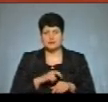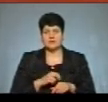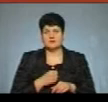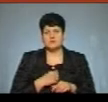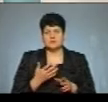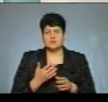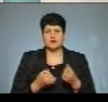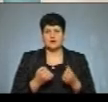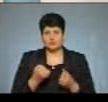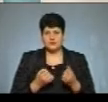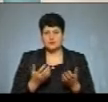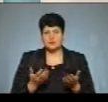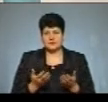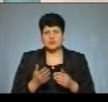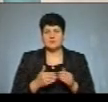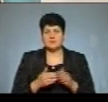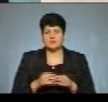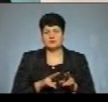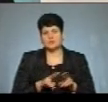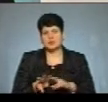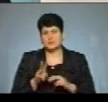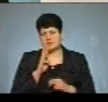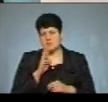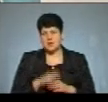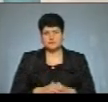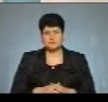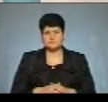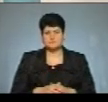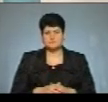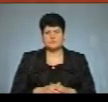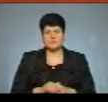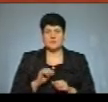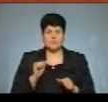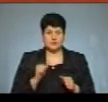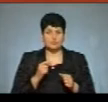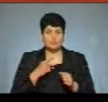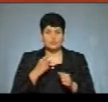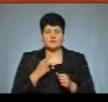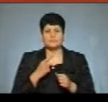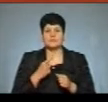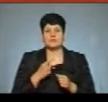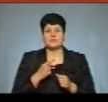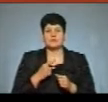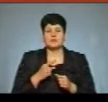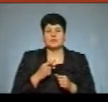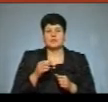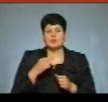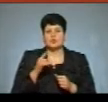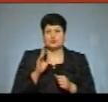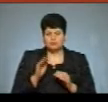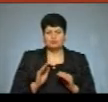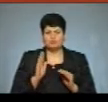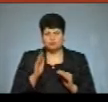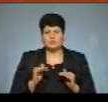жаль, так і водії, у них практично однакова зарплата. Ну, ми можемо посилатися на слова Романа Ланського, який говорить про те, що буде